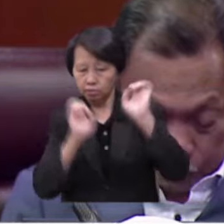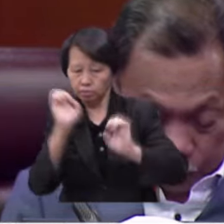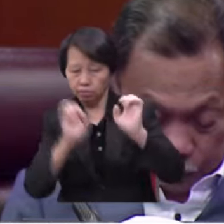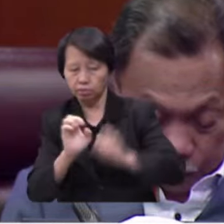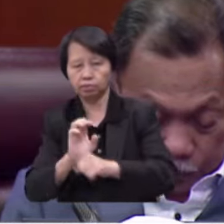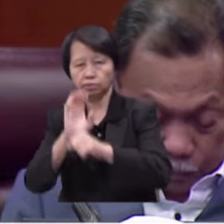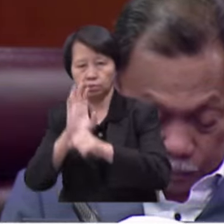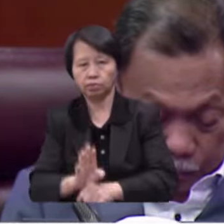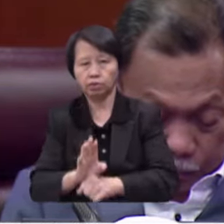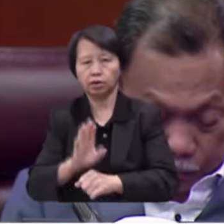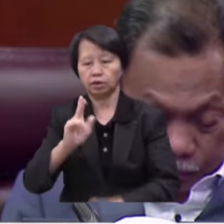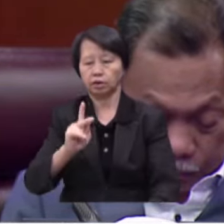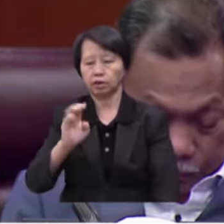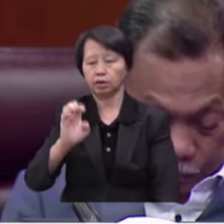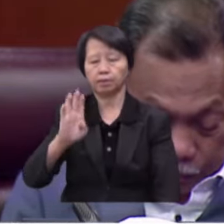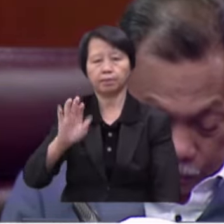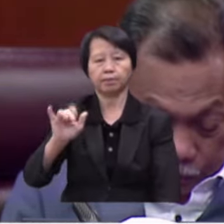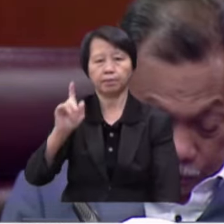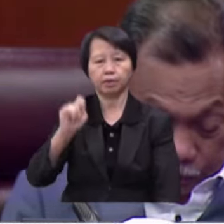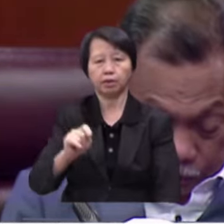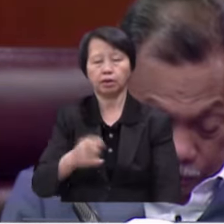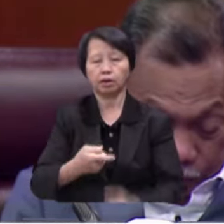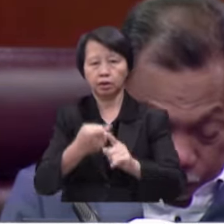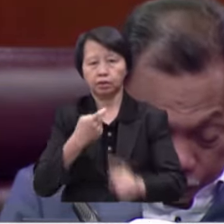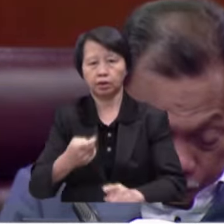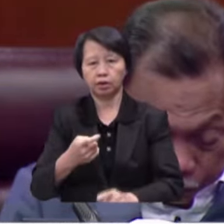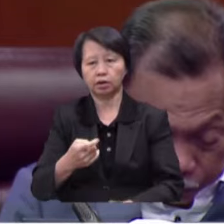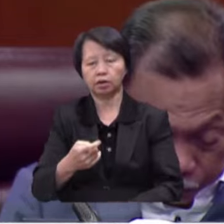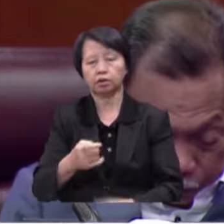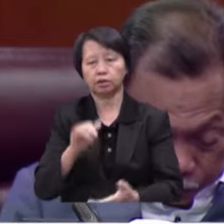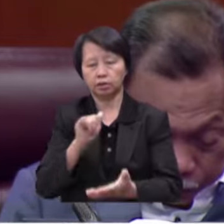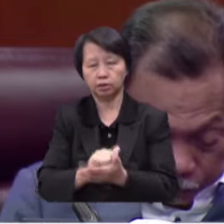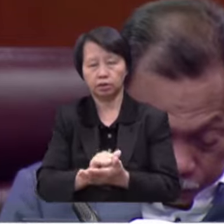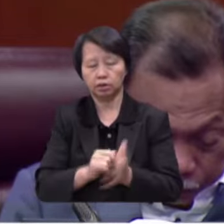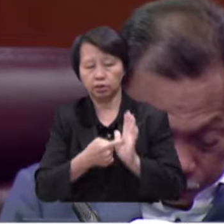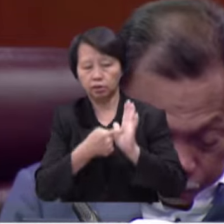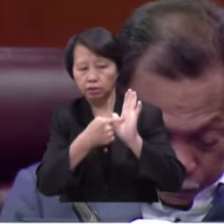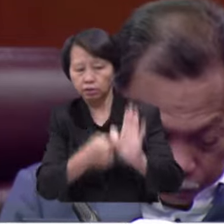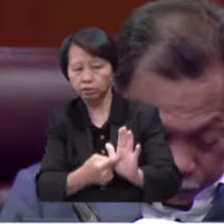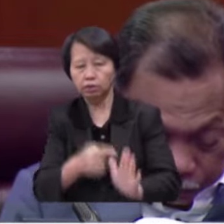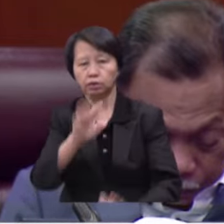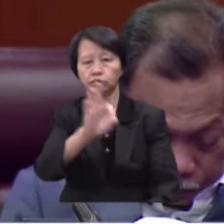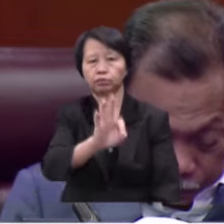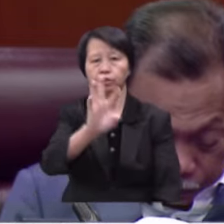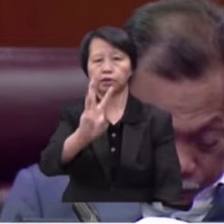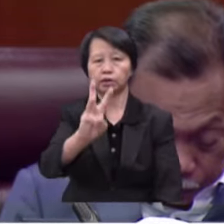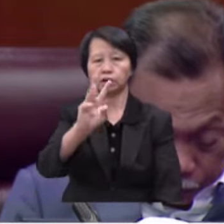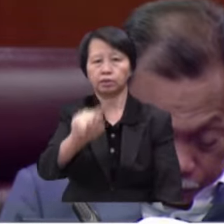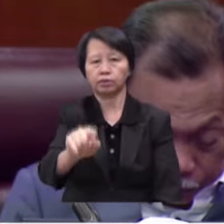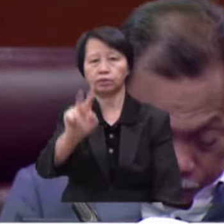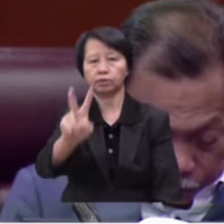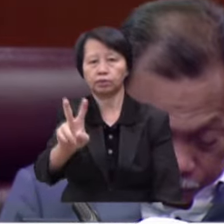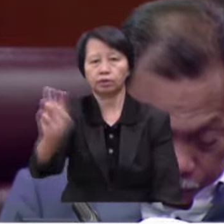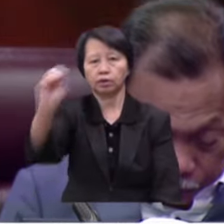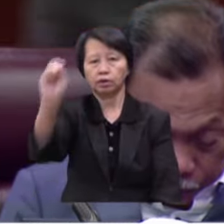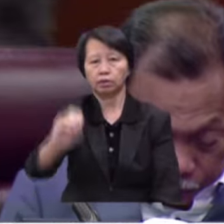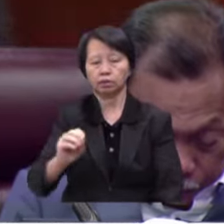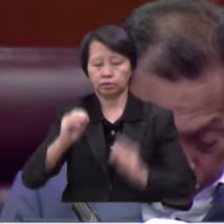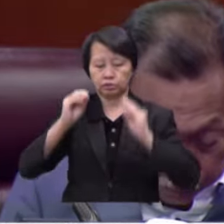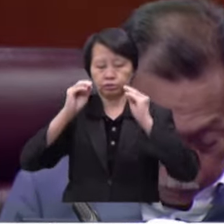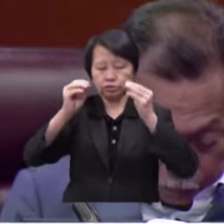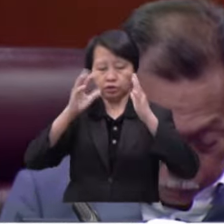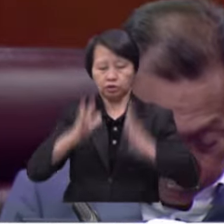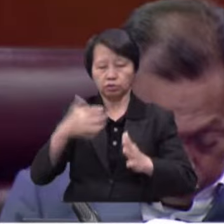pembudayaan hebat dapatkan daripada instrumen tersebut menunjukkan 96 kepulauan dua peratus guru